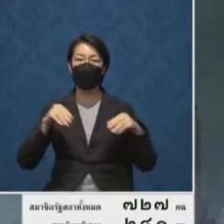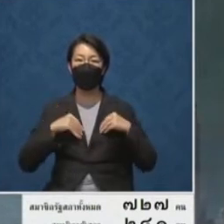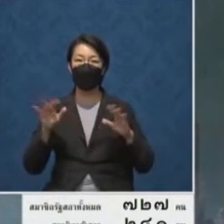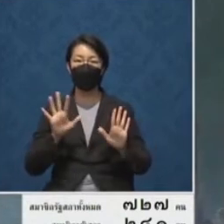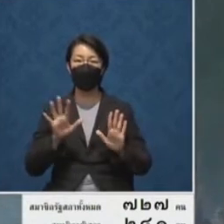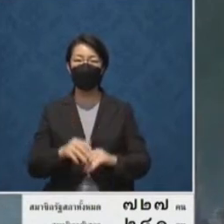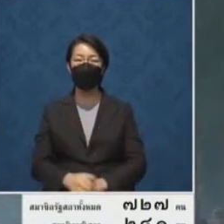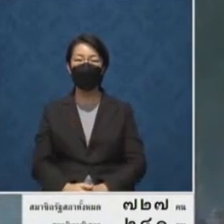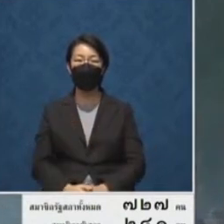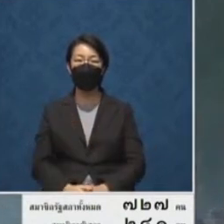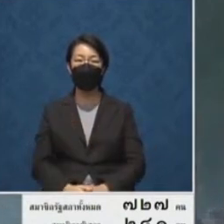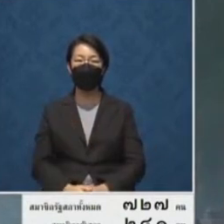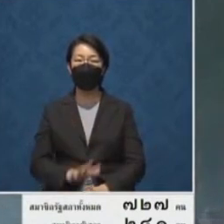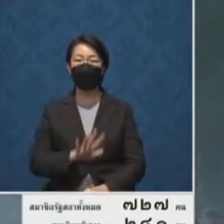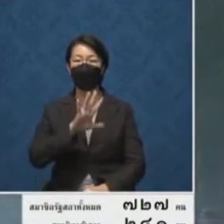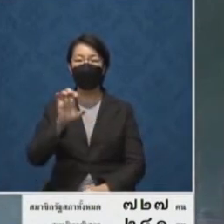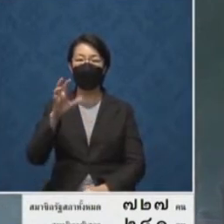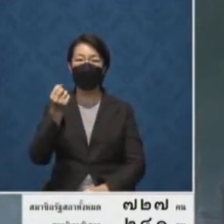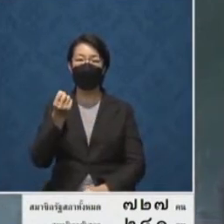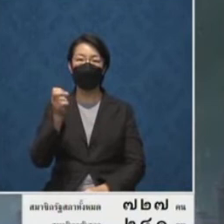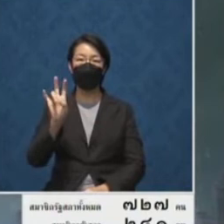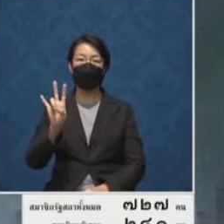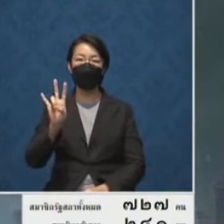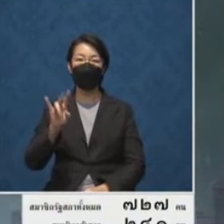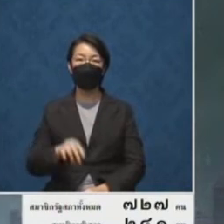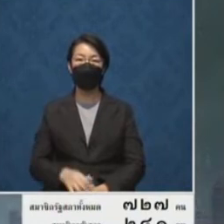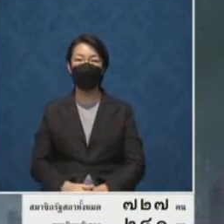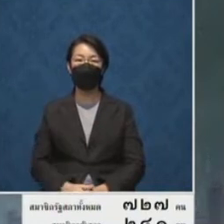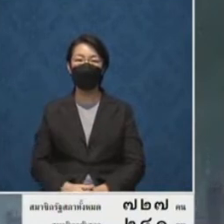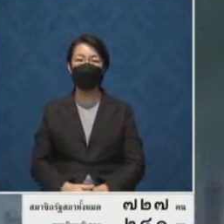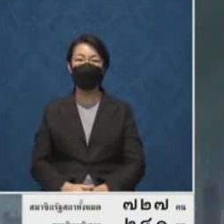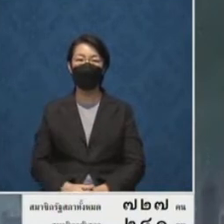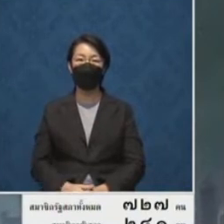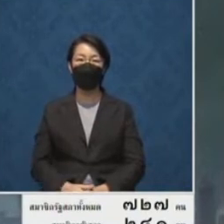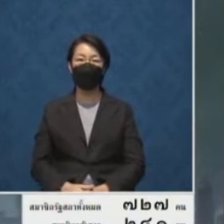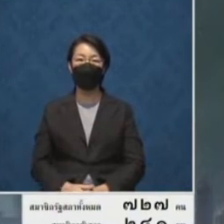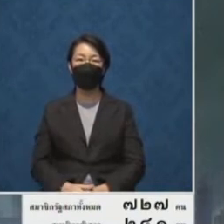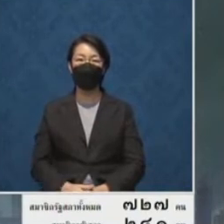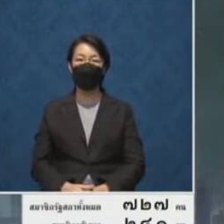และ4ไม่รับหลักการ 517นางสิริวัลปราศจากศัตรู